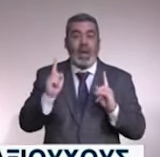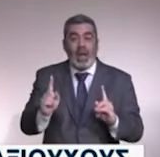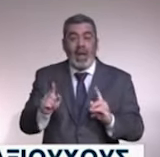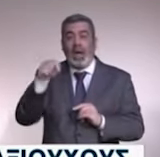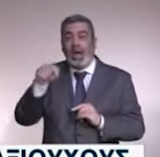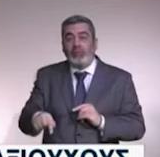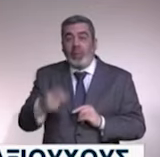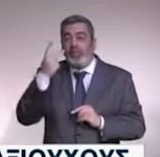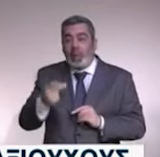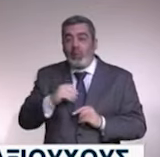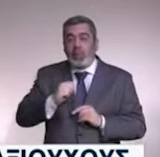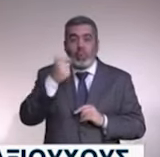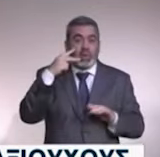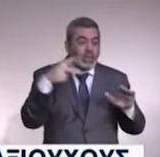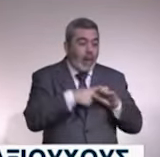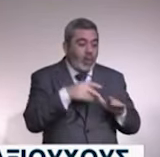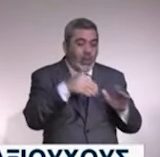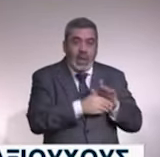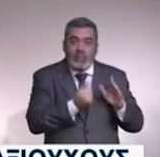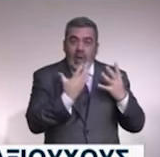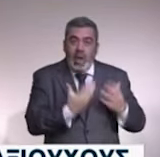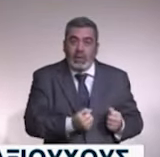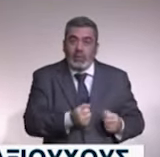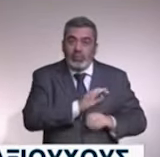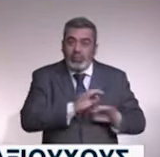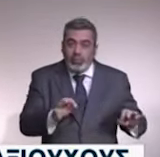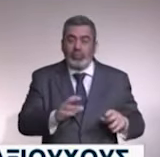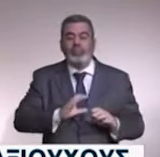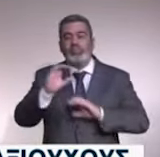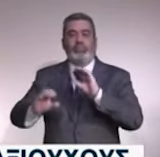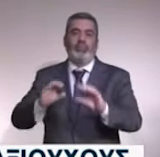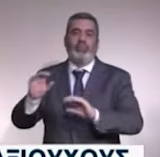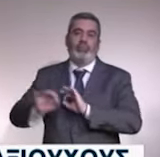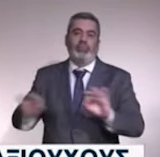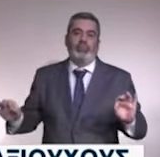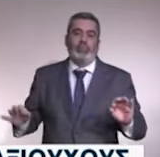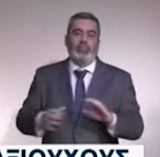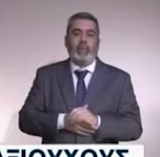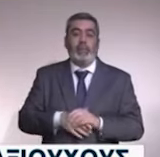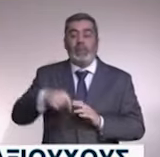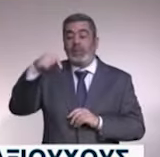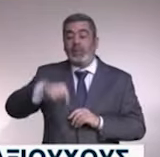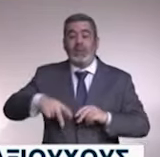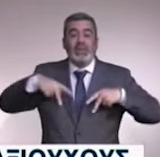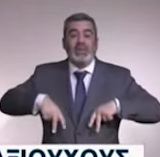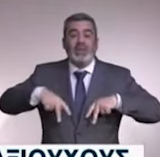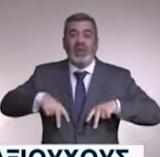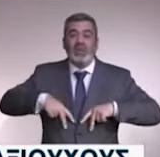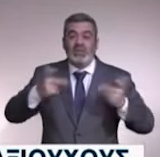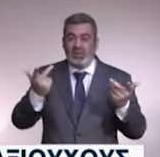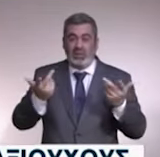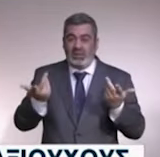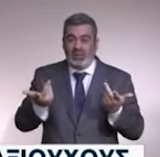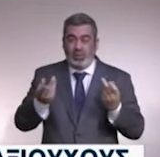μας δυνατοτήτων. Δεν πρόκειται, το είπα και χθες, το επαναλαμβάνω και σήμερα, αυτή η κυβέρνηση δεν πρόκειται να ξεφύγει από